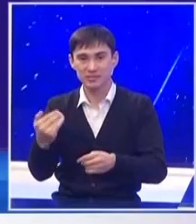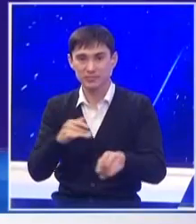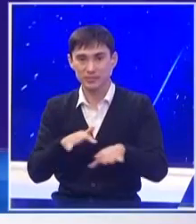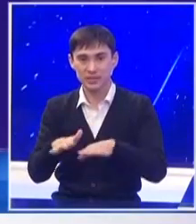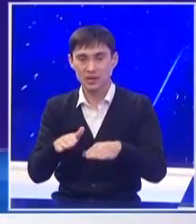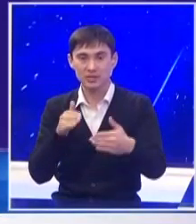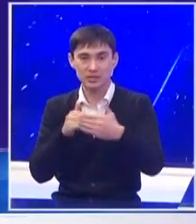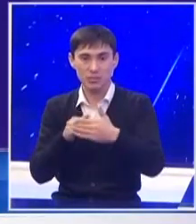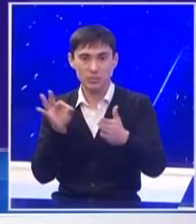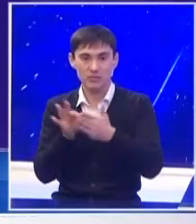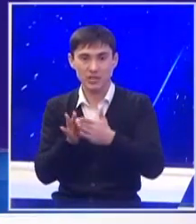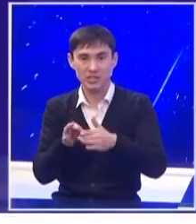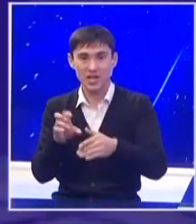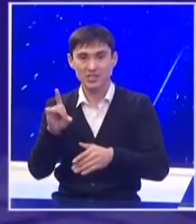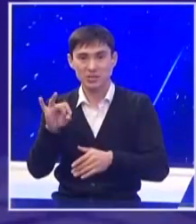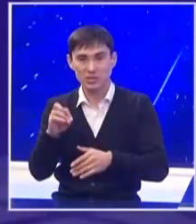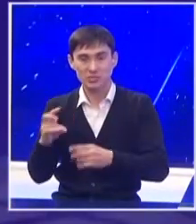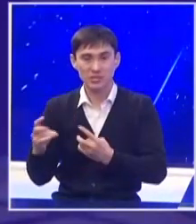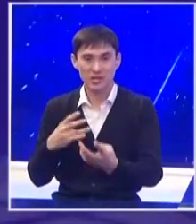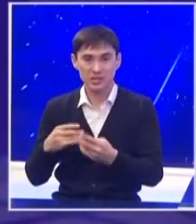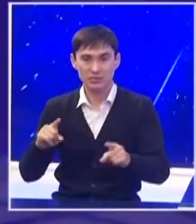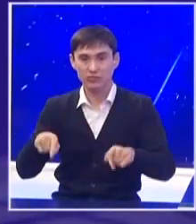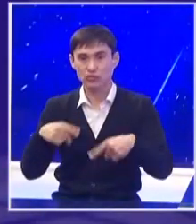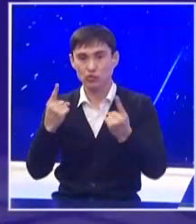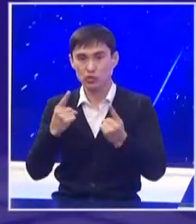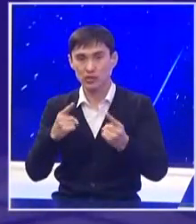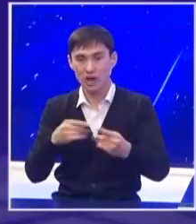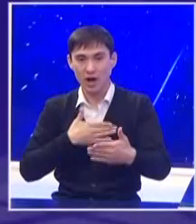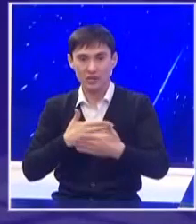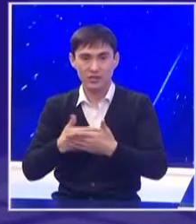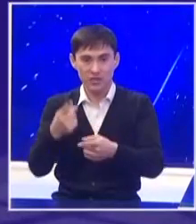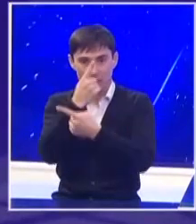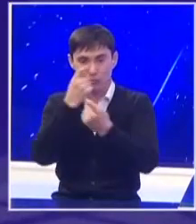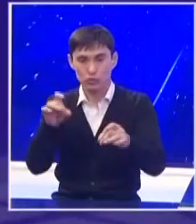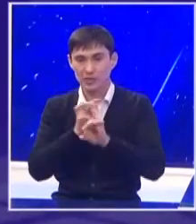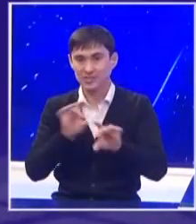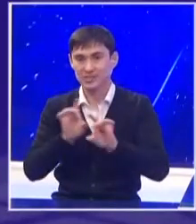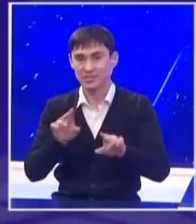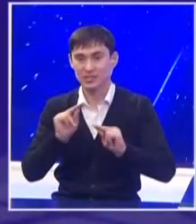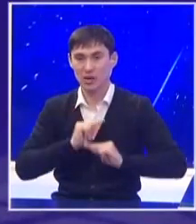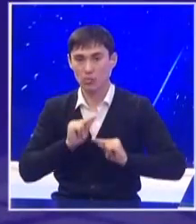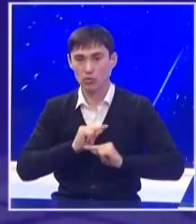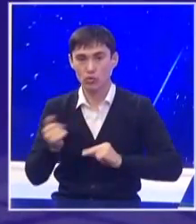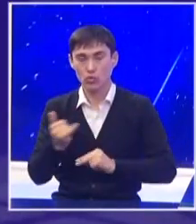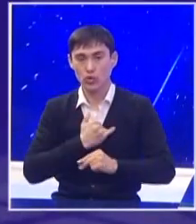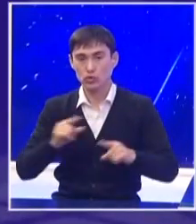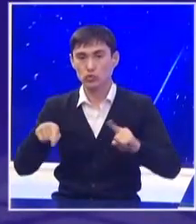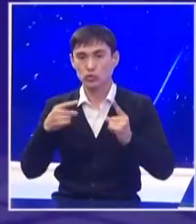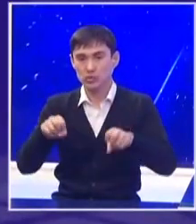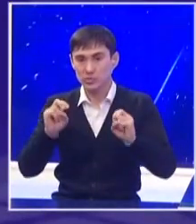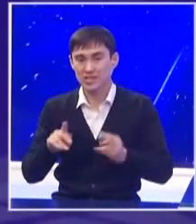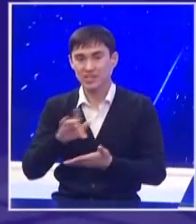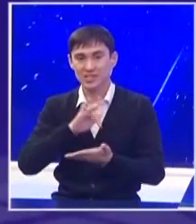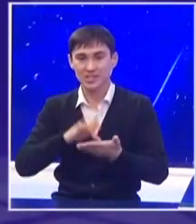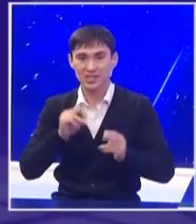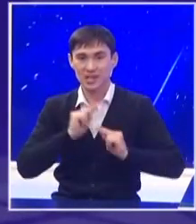профилактики экстремизма и терроризма в регионе создана и ведется активная информационно-разъяснительная работа. У нас создан специальный центр